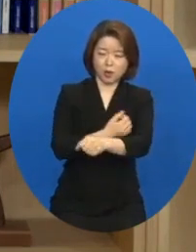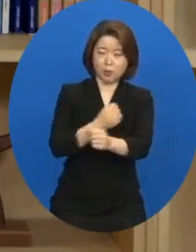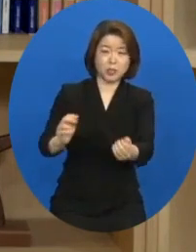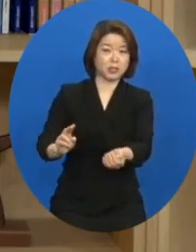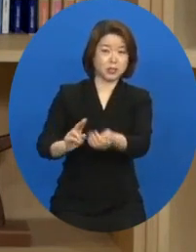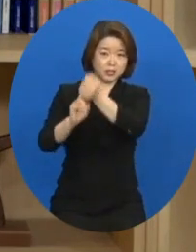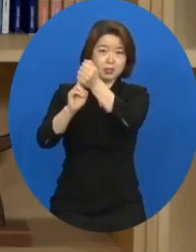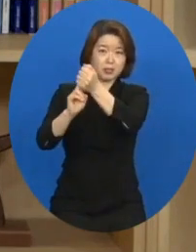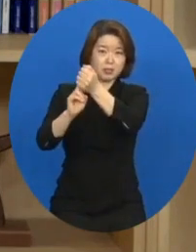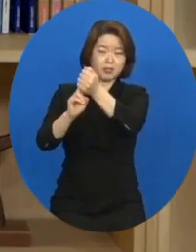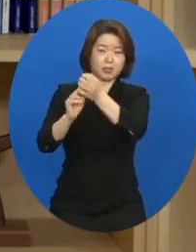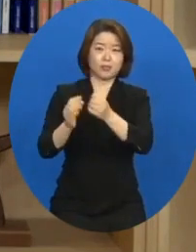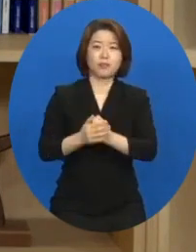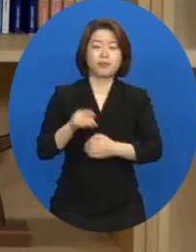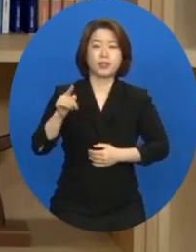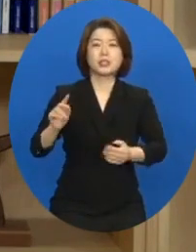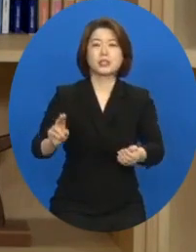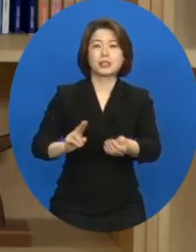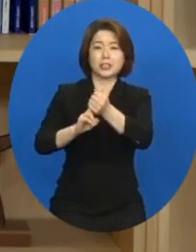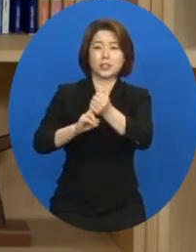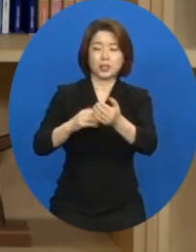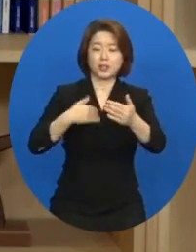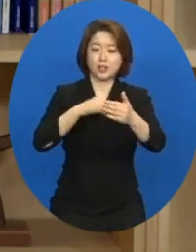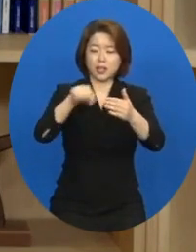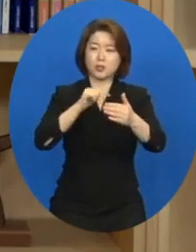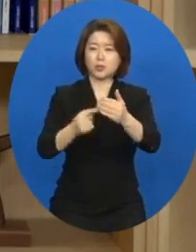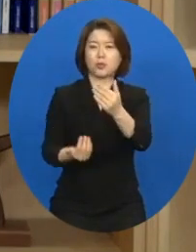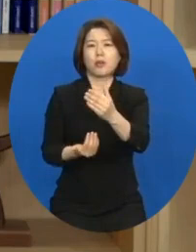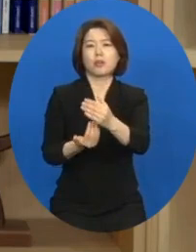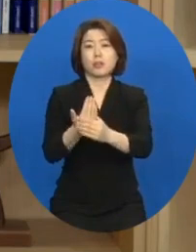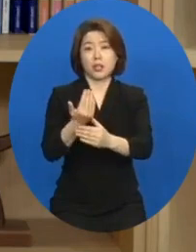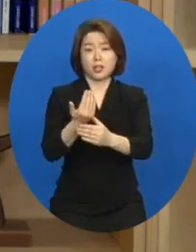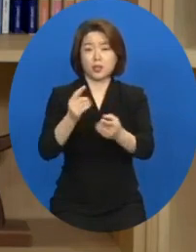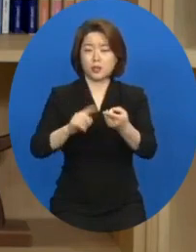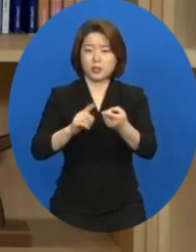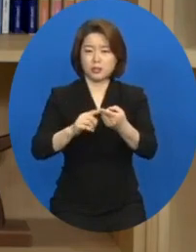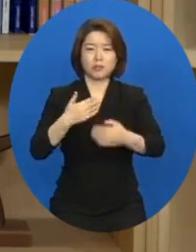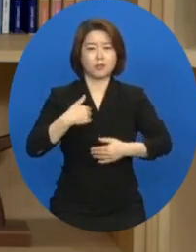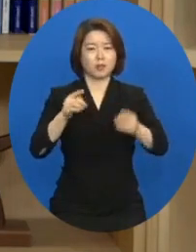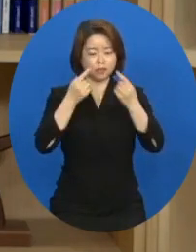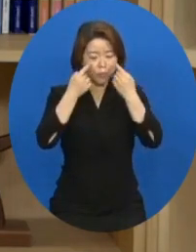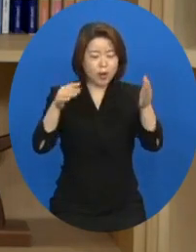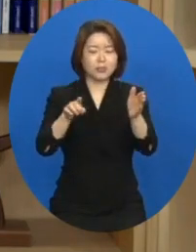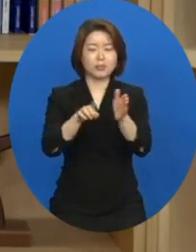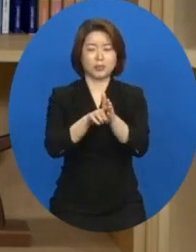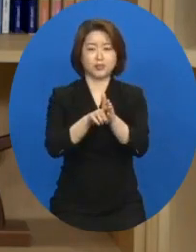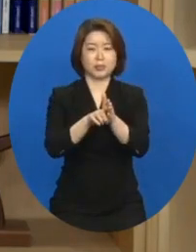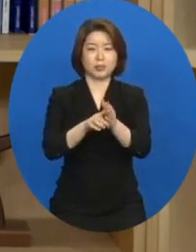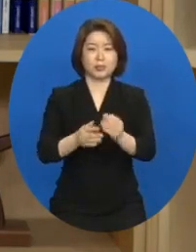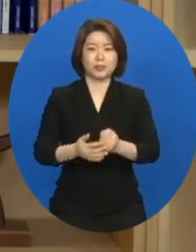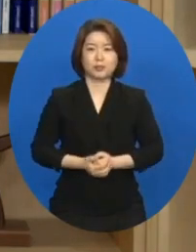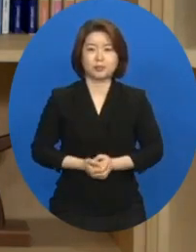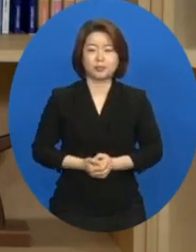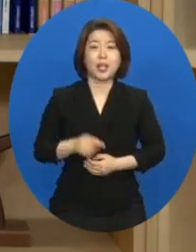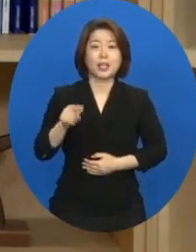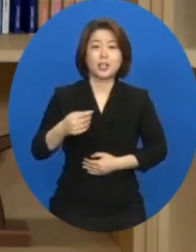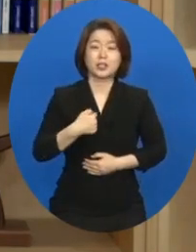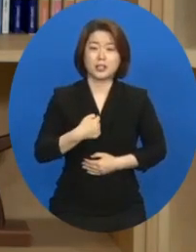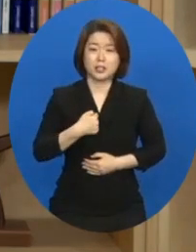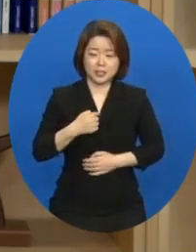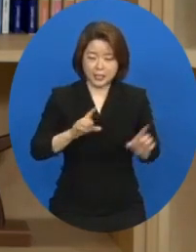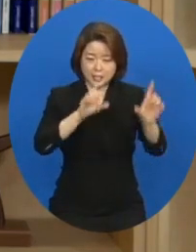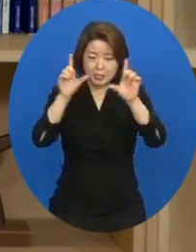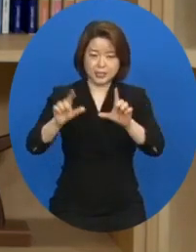그 기적이 재앙의 일어나고 있음을 저는 확신합니다 그것이 제 삶의